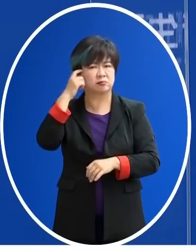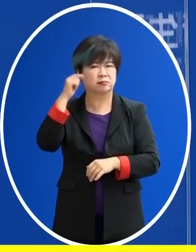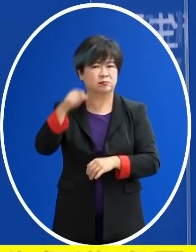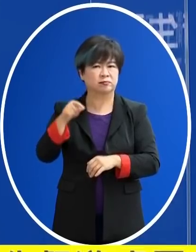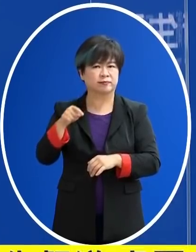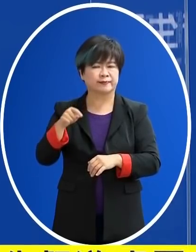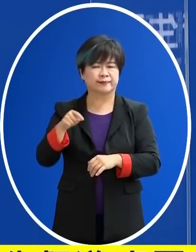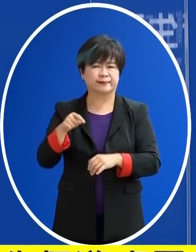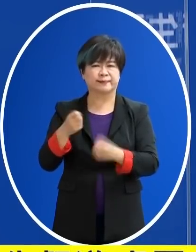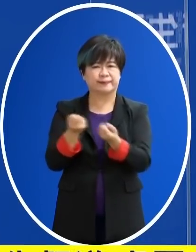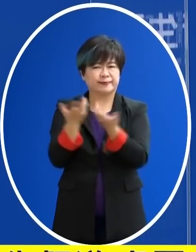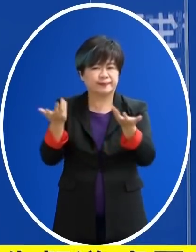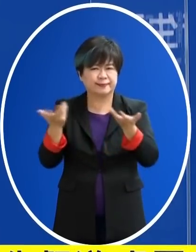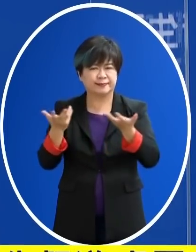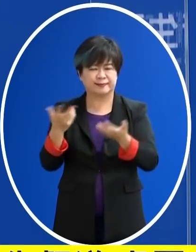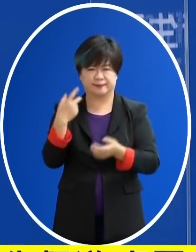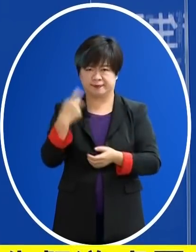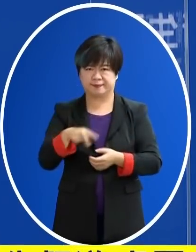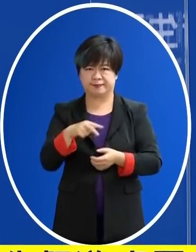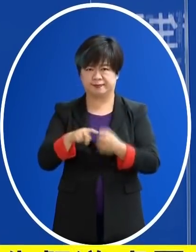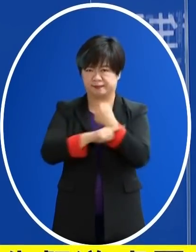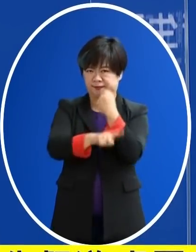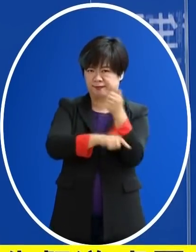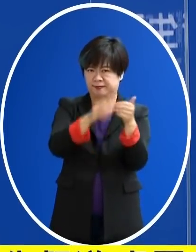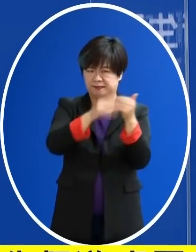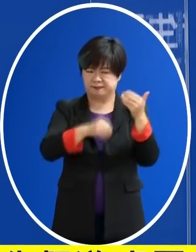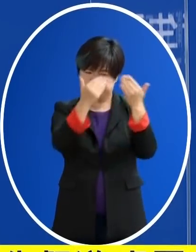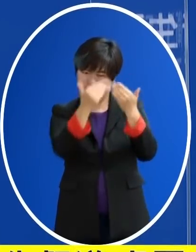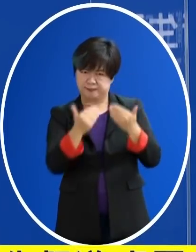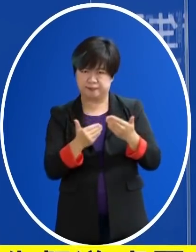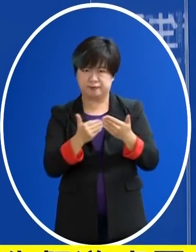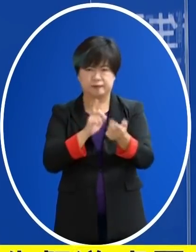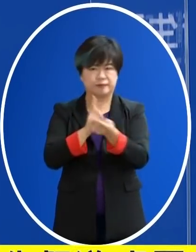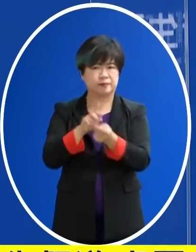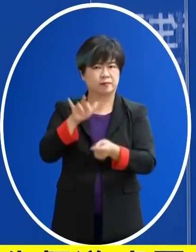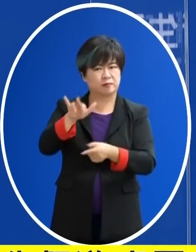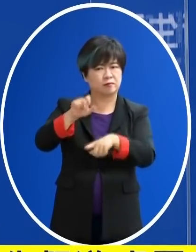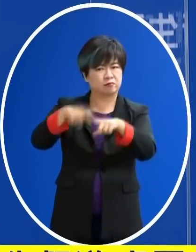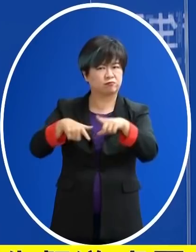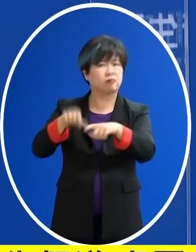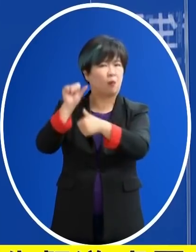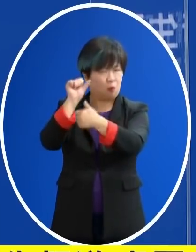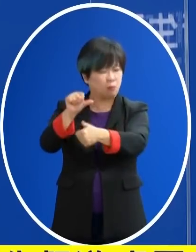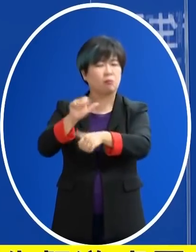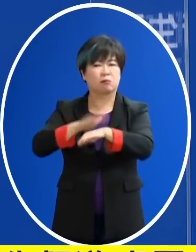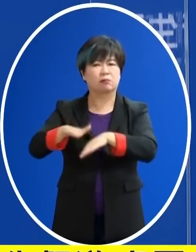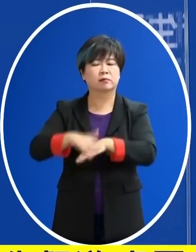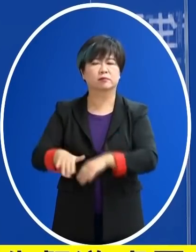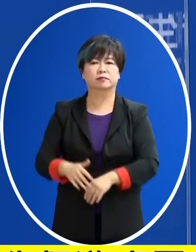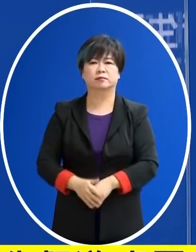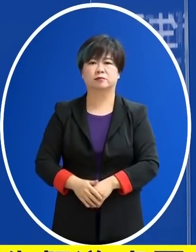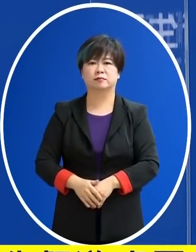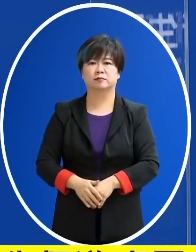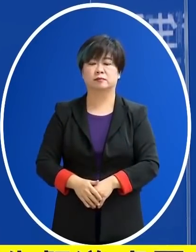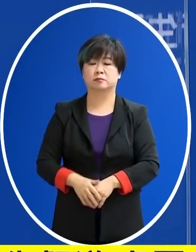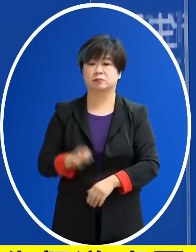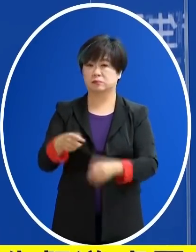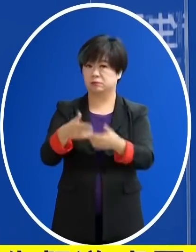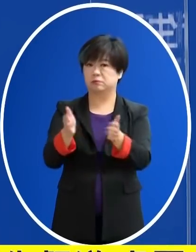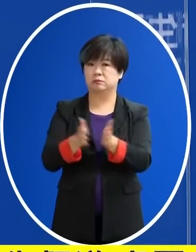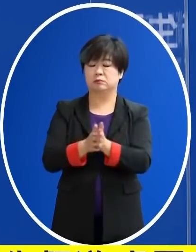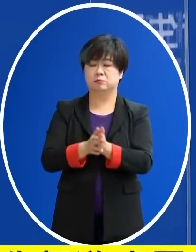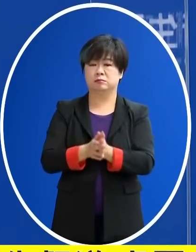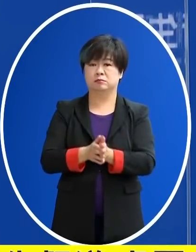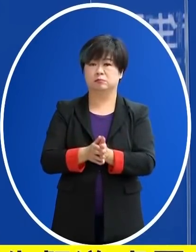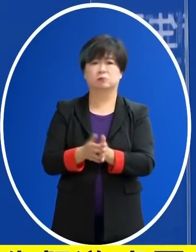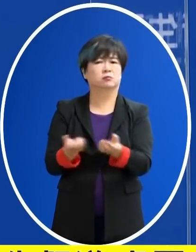件上面，他们会来找寻法院来对航空公司有所处罚啦。所以这个是就